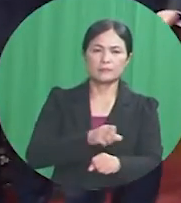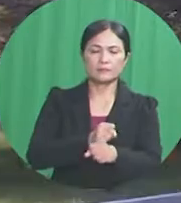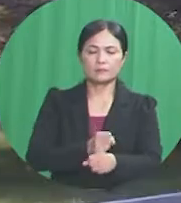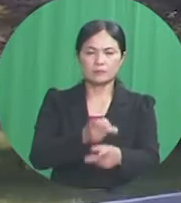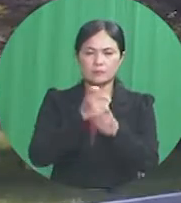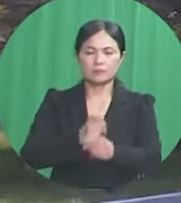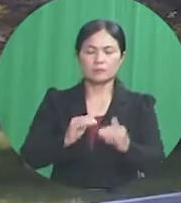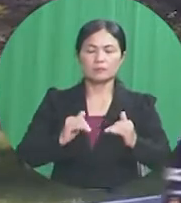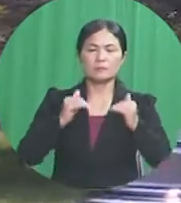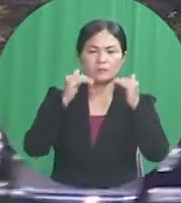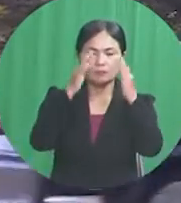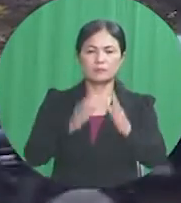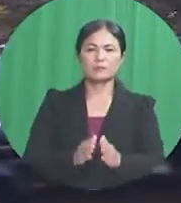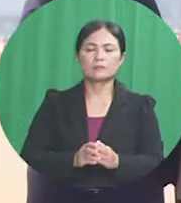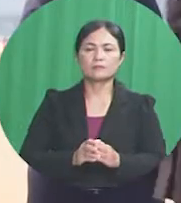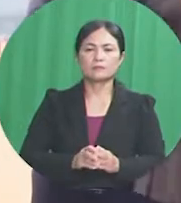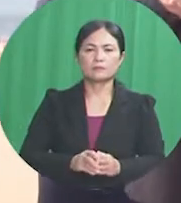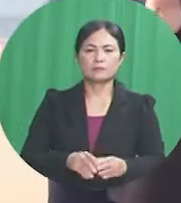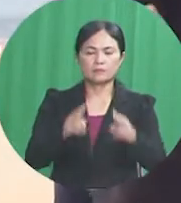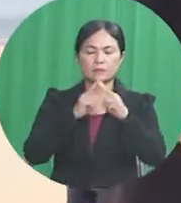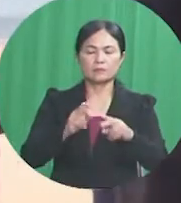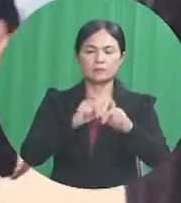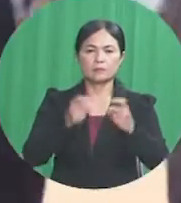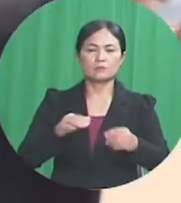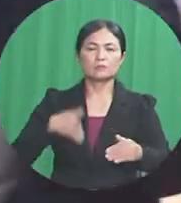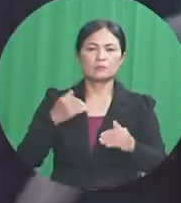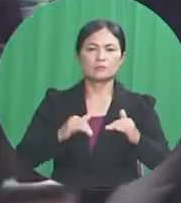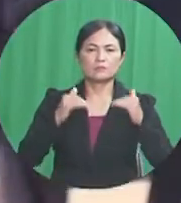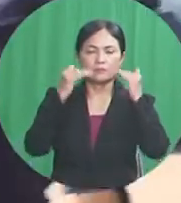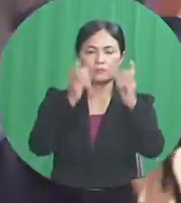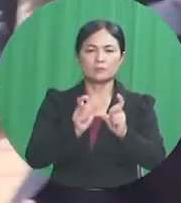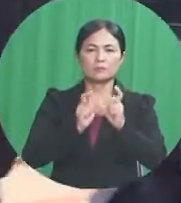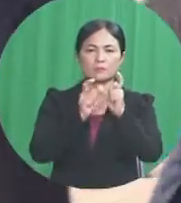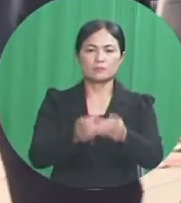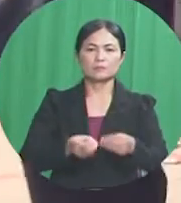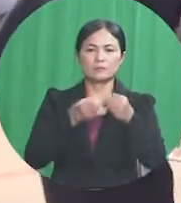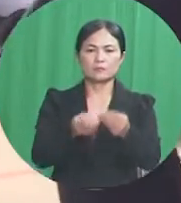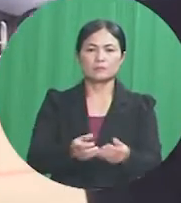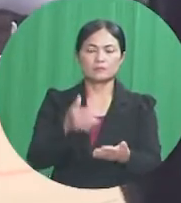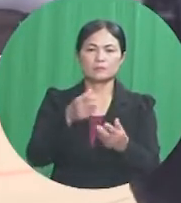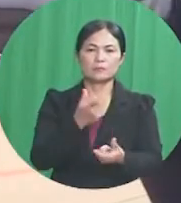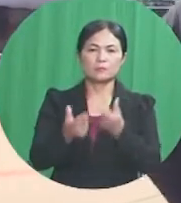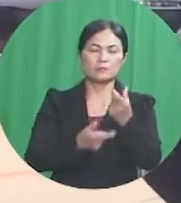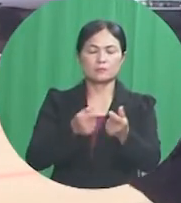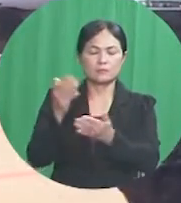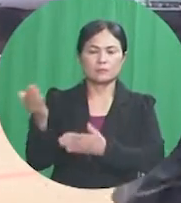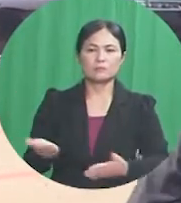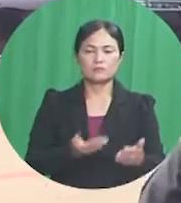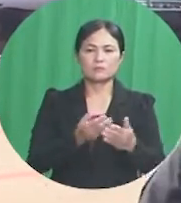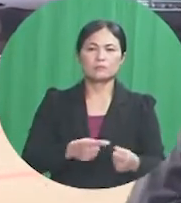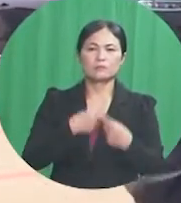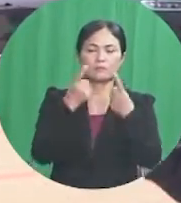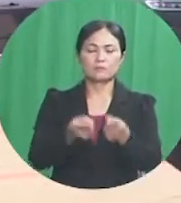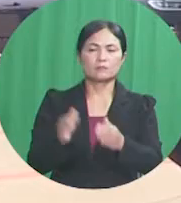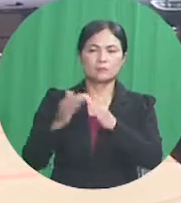ជាទីសក្ការៈដ៏ខ្ពង់ខ្ពស់បំផុតព្រមទាំងគណៈប្រតិភូជាន់ខ្ពស់ដង្ហែថ្វាយព្រះរាជដំណើរបានយាងនឹងអញ្ជើញនិវត្តន៍ពី